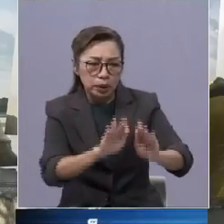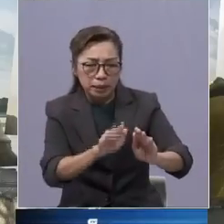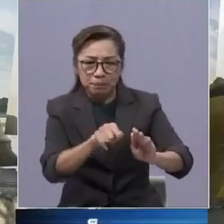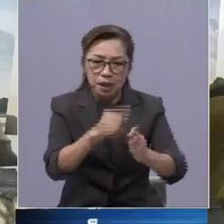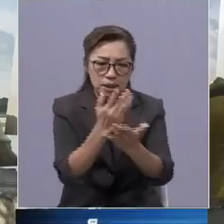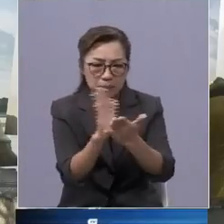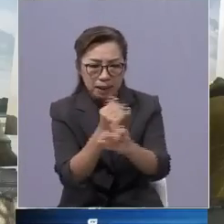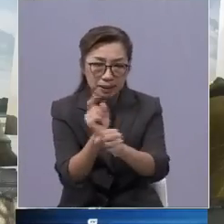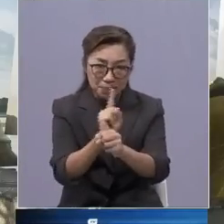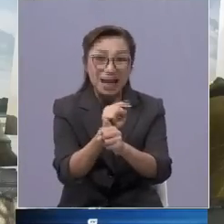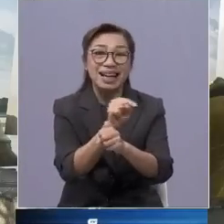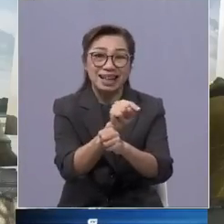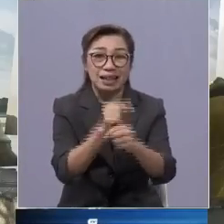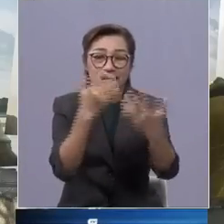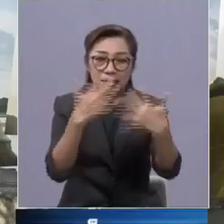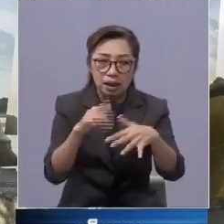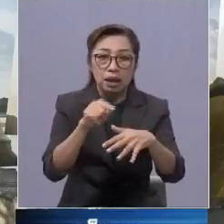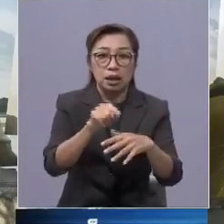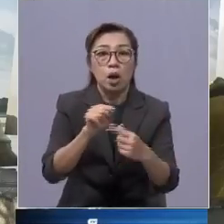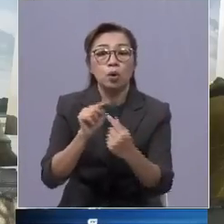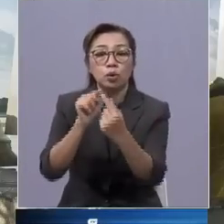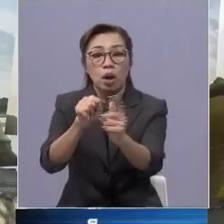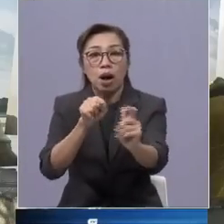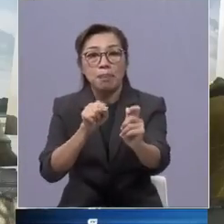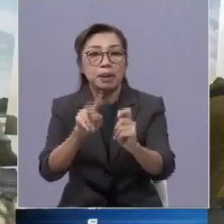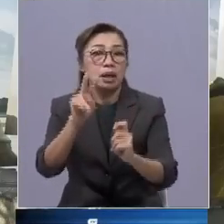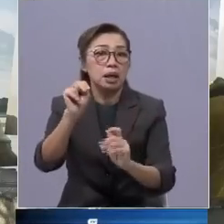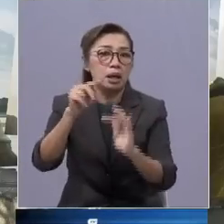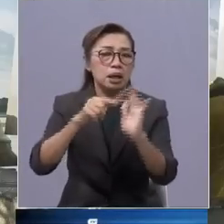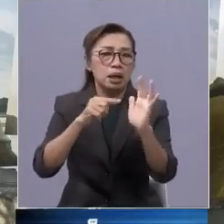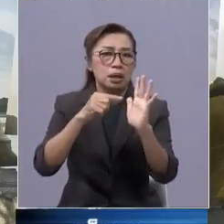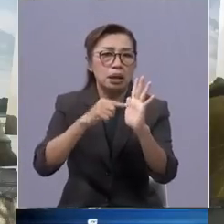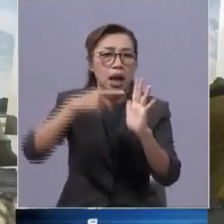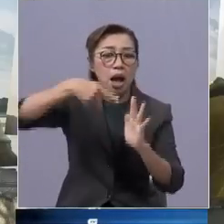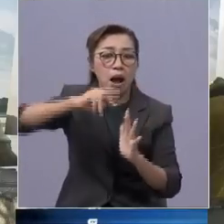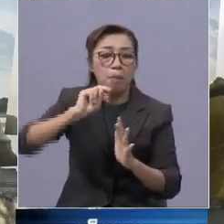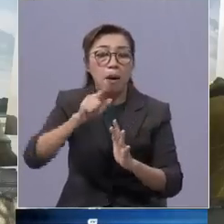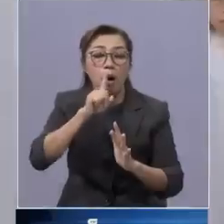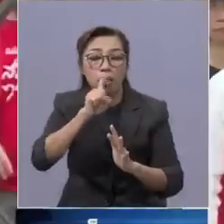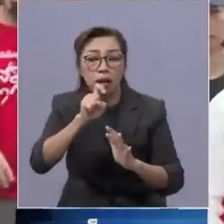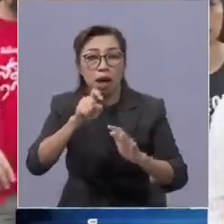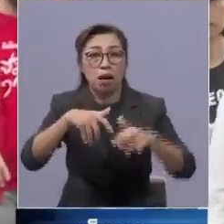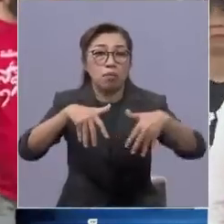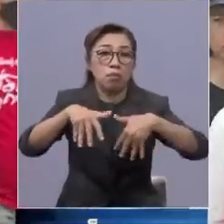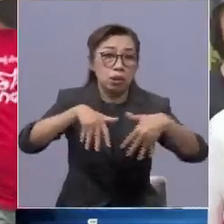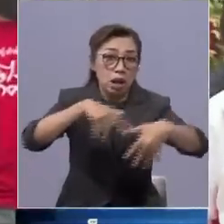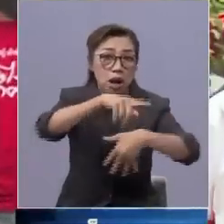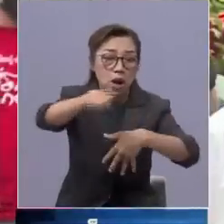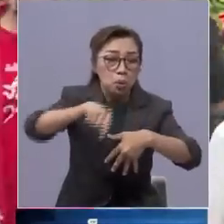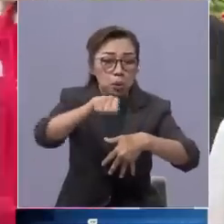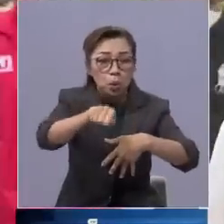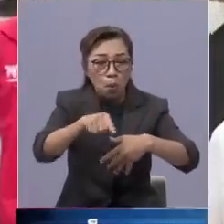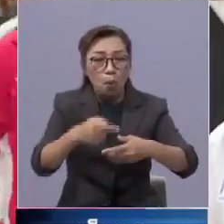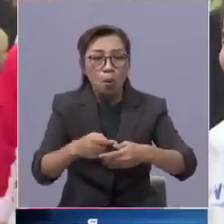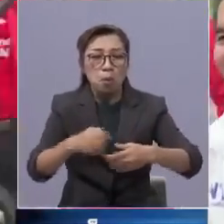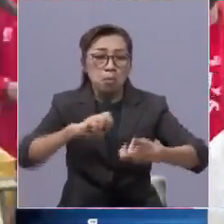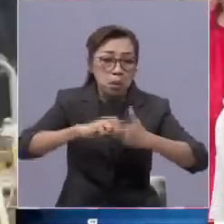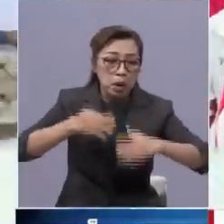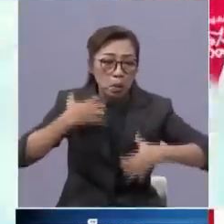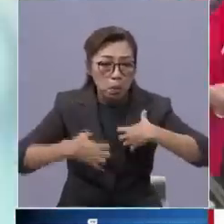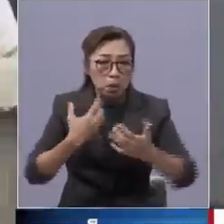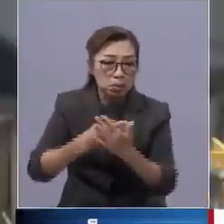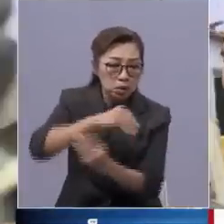จะไปพบปะประชาชนในพื้นที่อำเภอน้ำพองพูดคุยประเด็นความเดือดร้อนราคาสินค้าเกษตรตกต่ำความเป็นอยู่ค่าคร